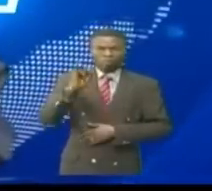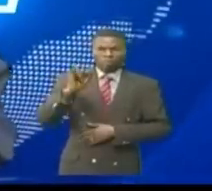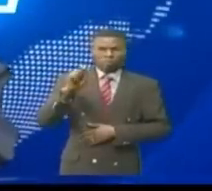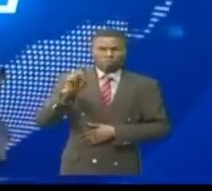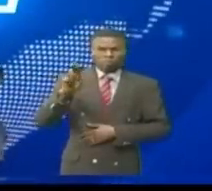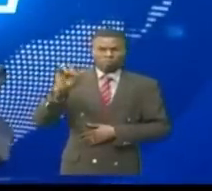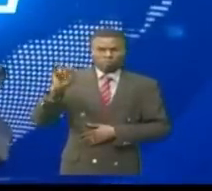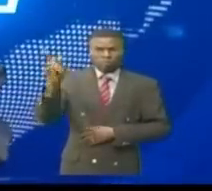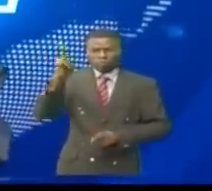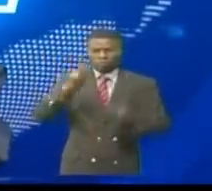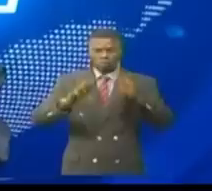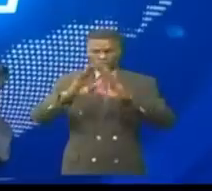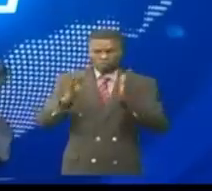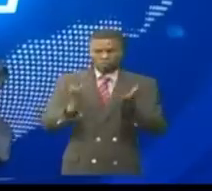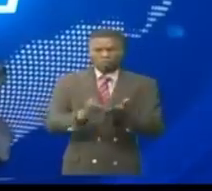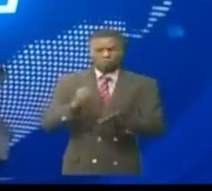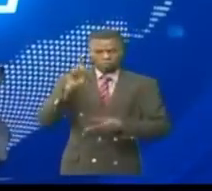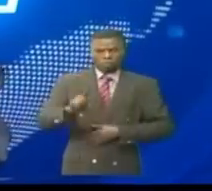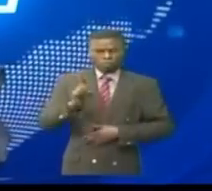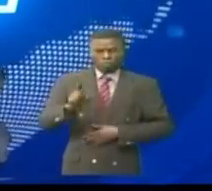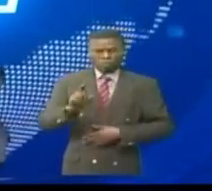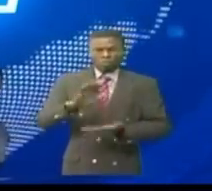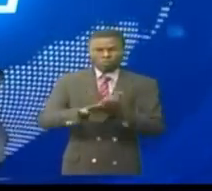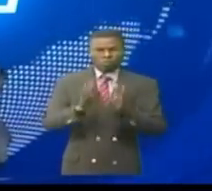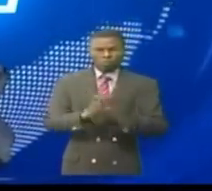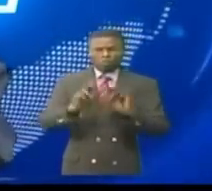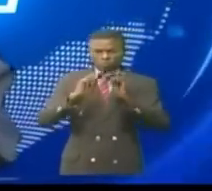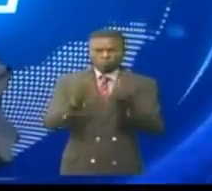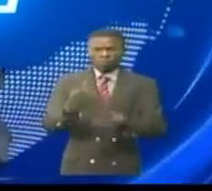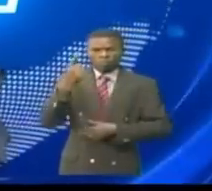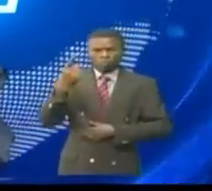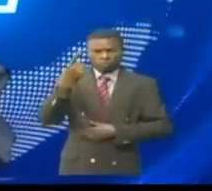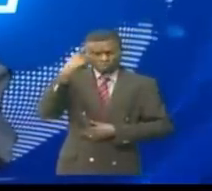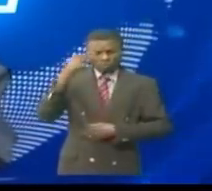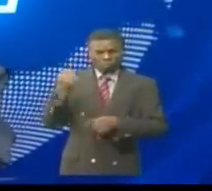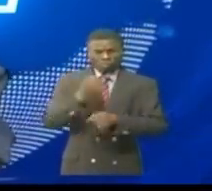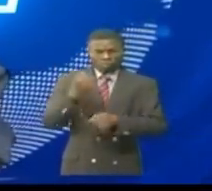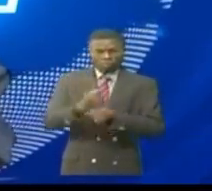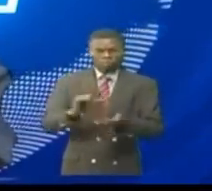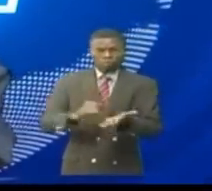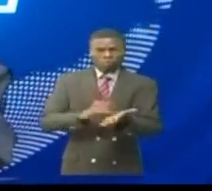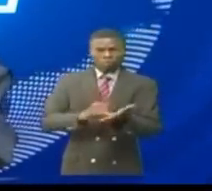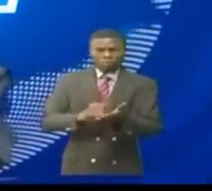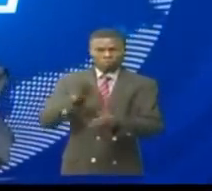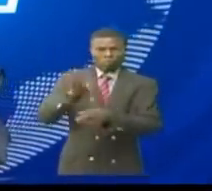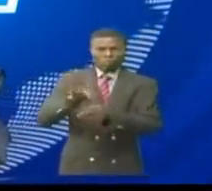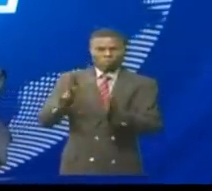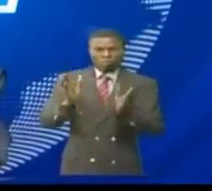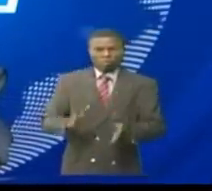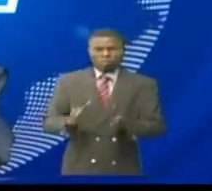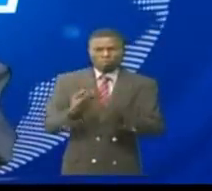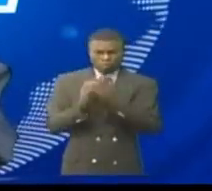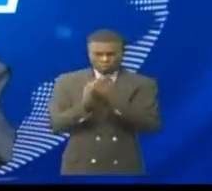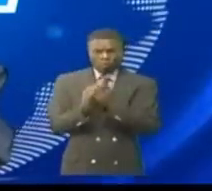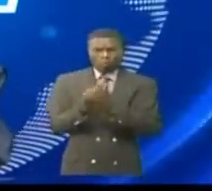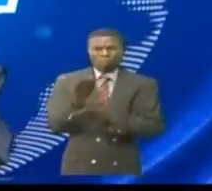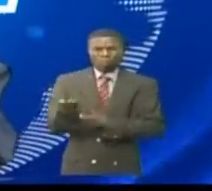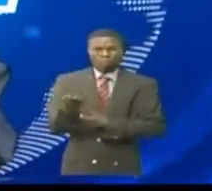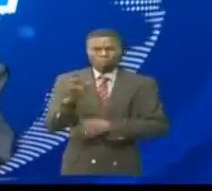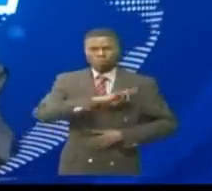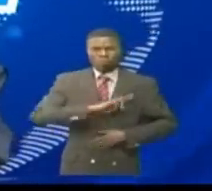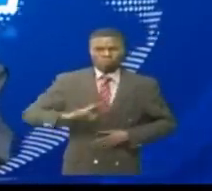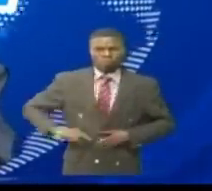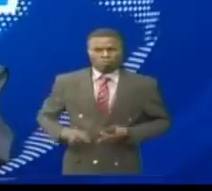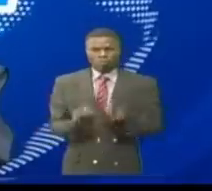la population est appelée à se mobiliser massivement pour l'opération d'enrôlement des électeurs qui s'annonce pour bientôt en